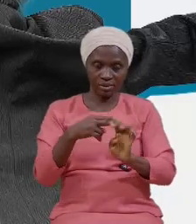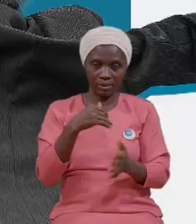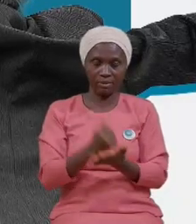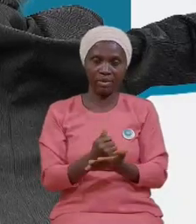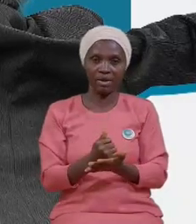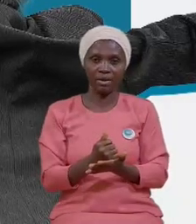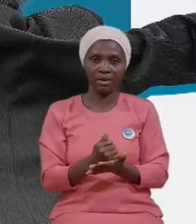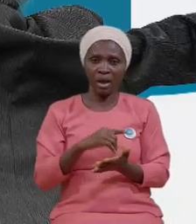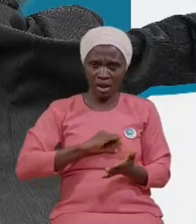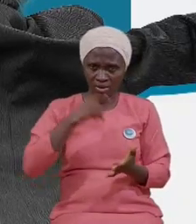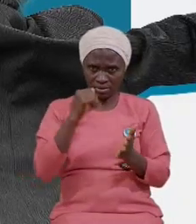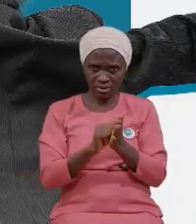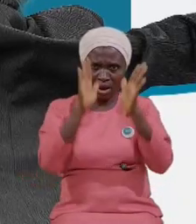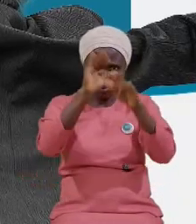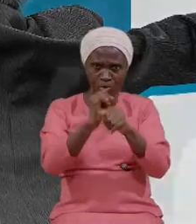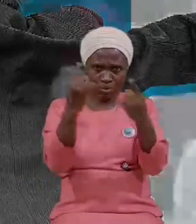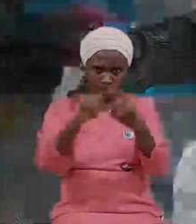vous parviendront.